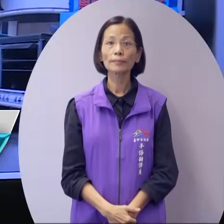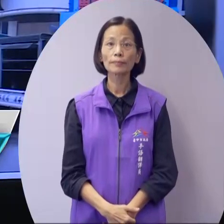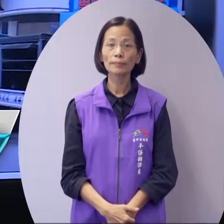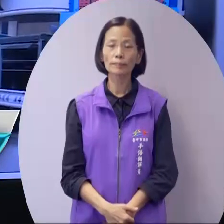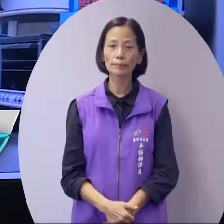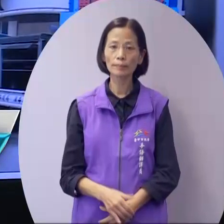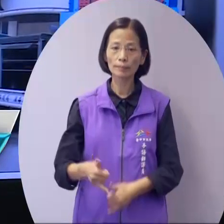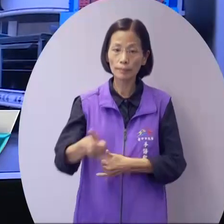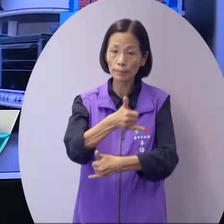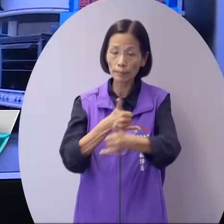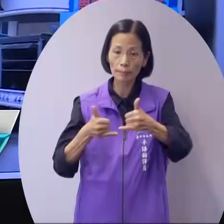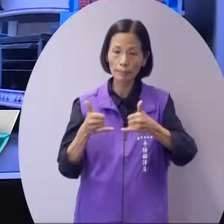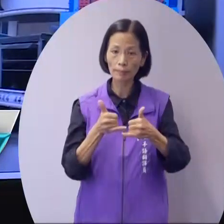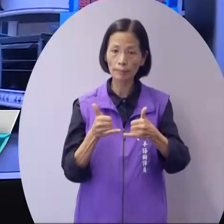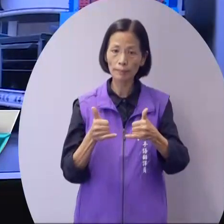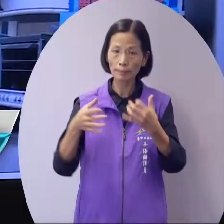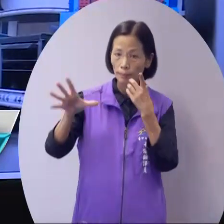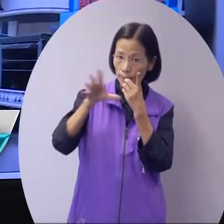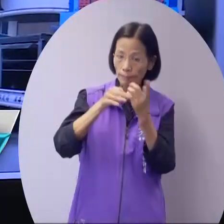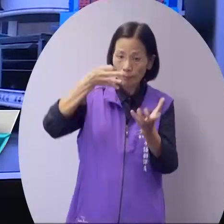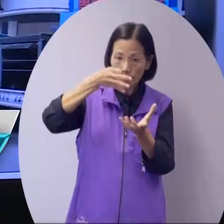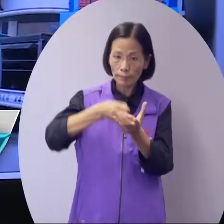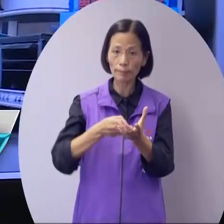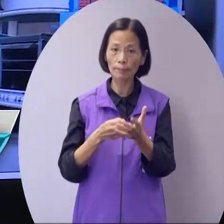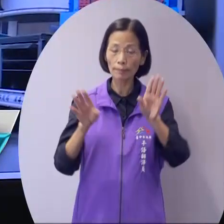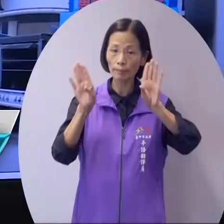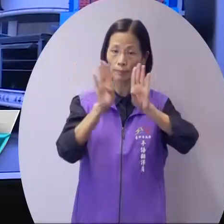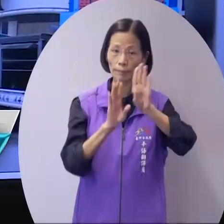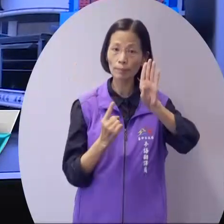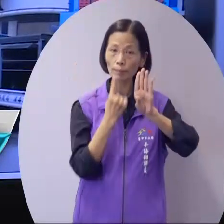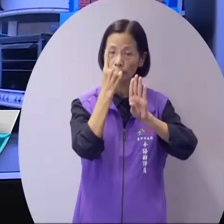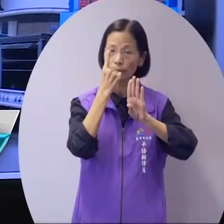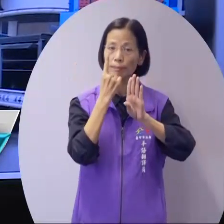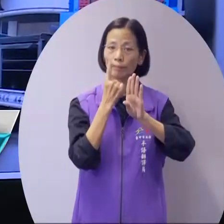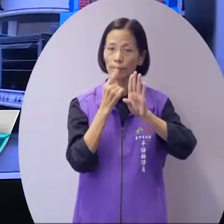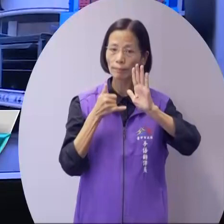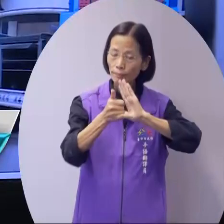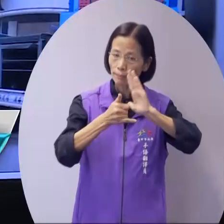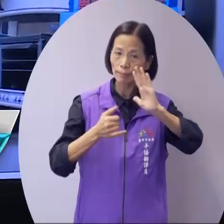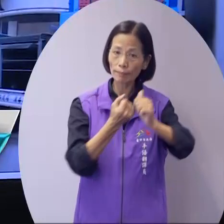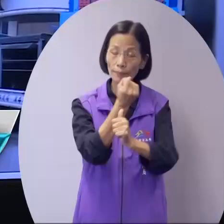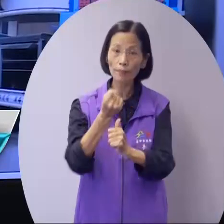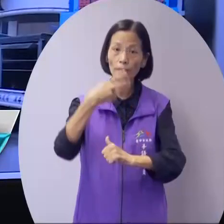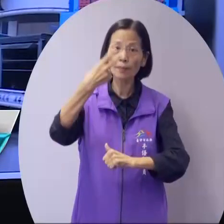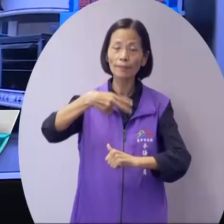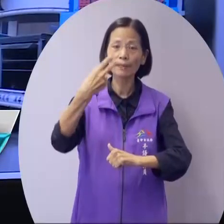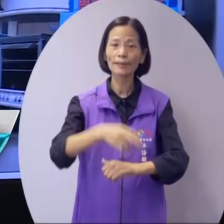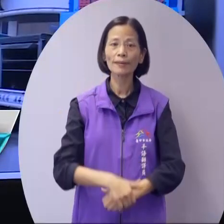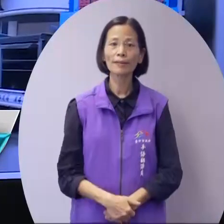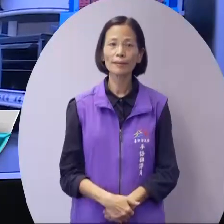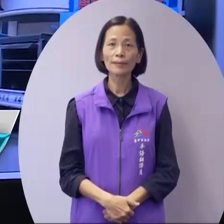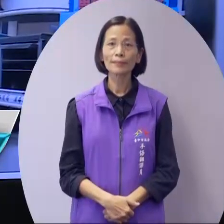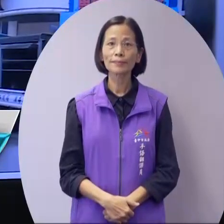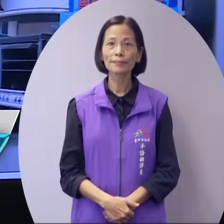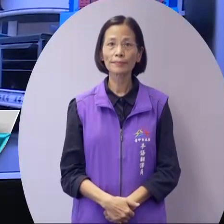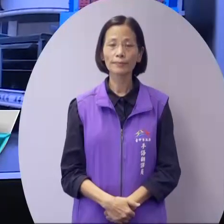人流管制的部分采十连制，单一入口管制。另外就是为